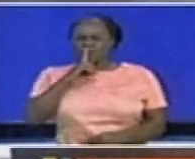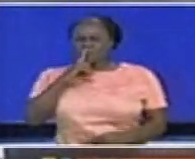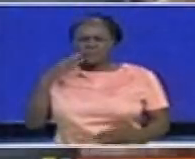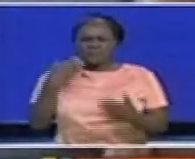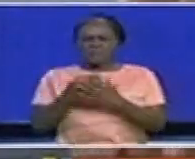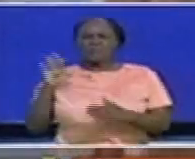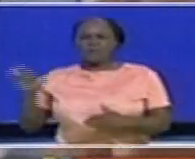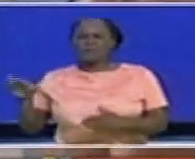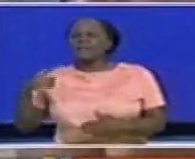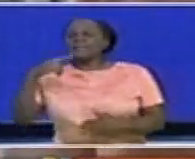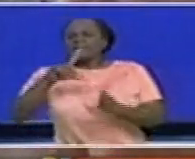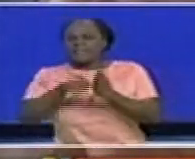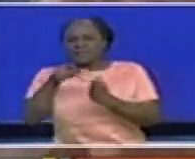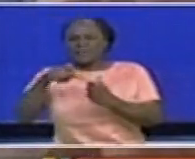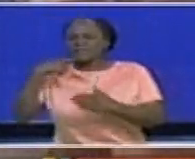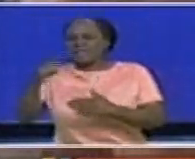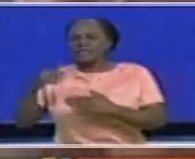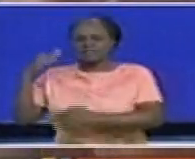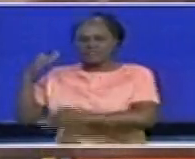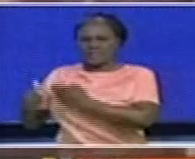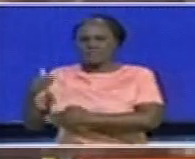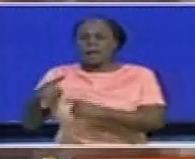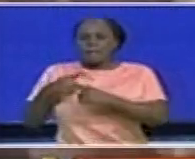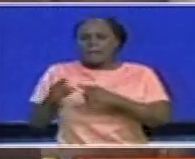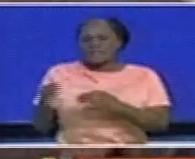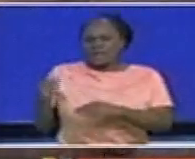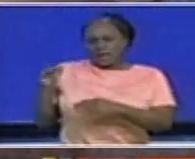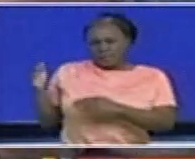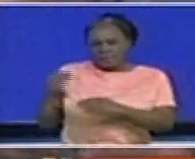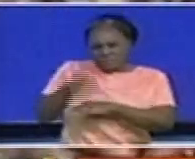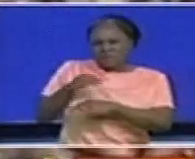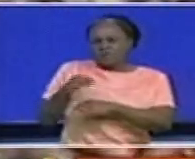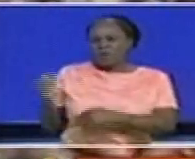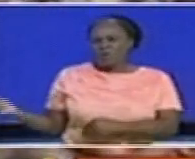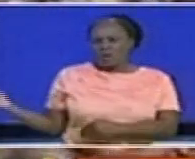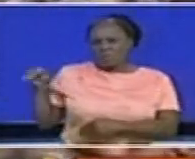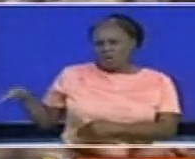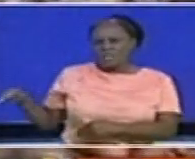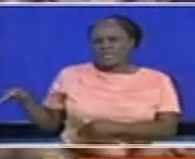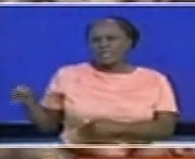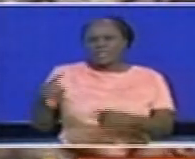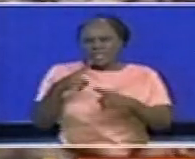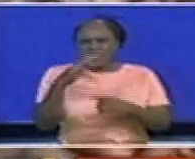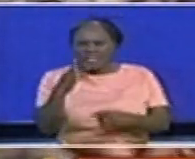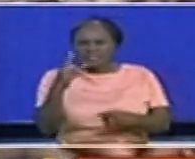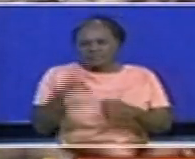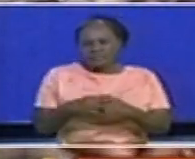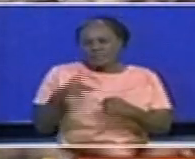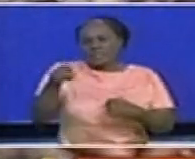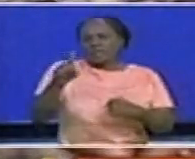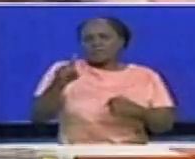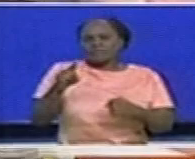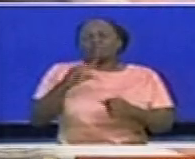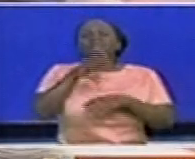ya kuarifu majirani yaliojiri. Lakini kabla ya asubuhi kufika, Leonard Mwangi Karama mwenye umri wa miaka 30 naye alikuwa